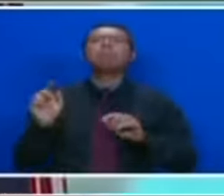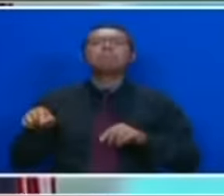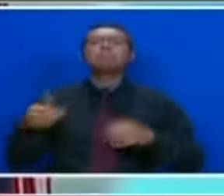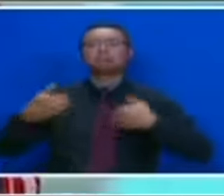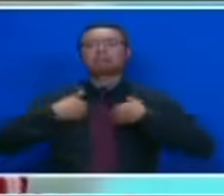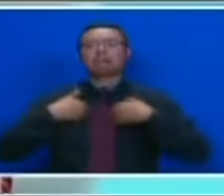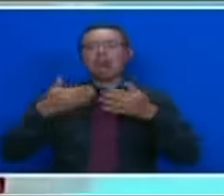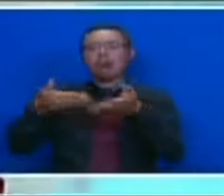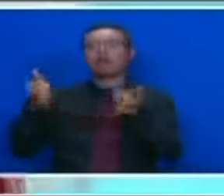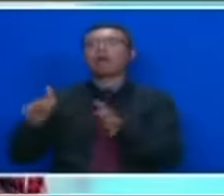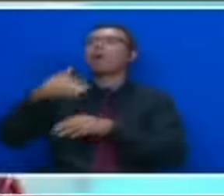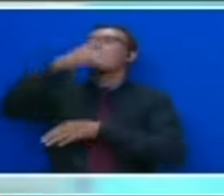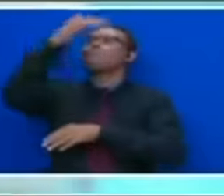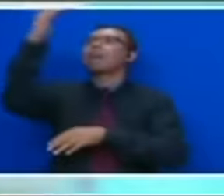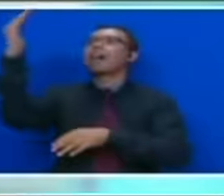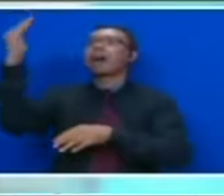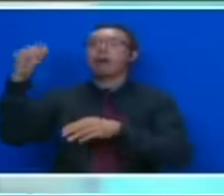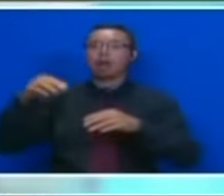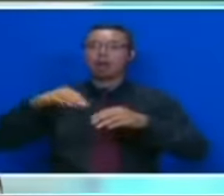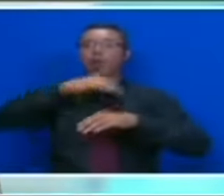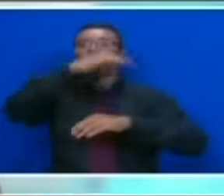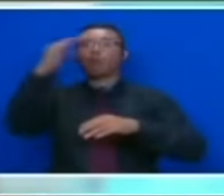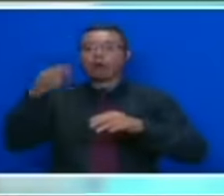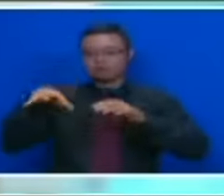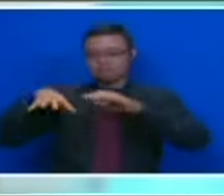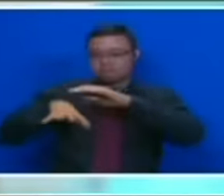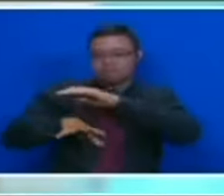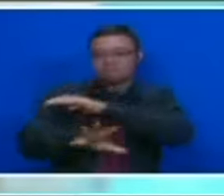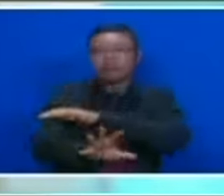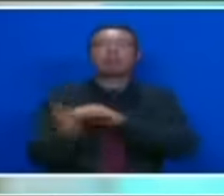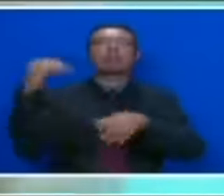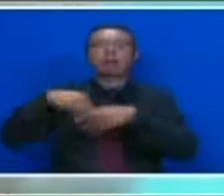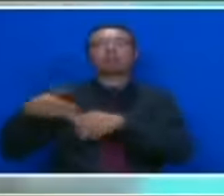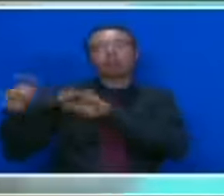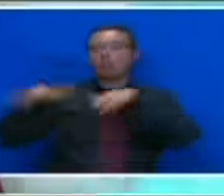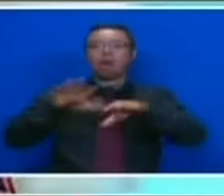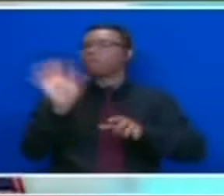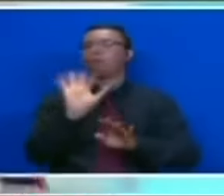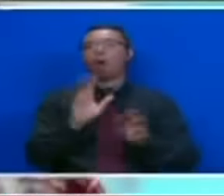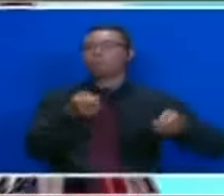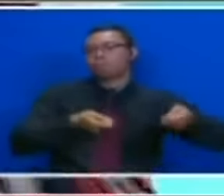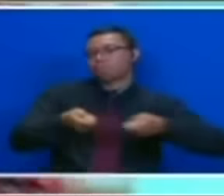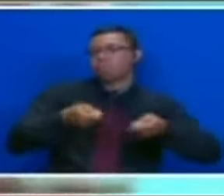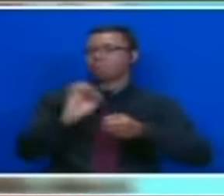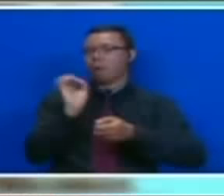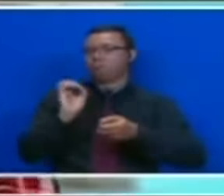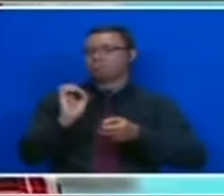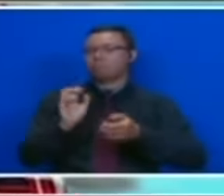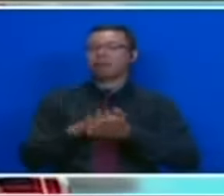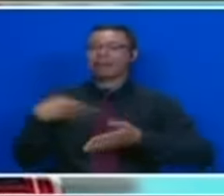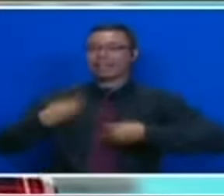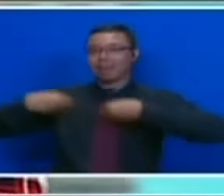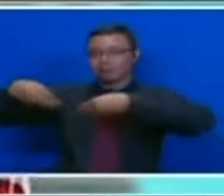punya ruang udara dan ruang bawah tanah termasuk laut yang belum dikelola dengan baik. Nah, inilah yang kami